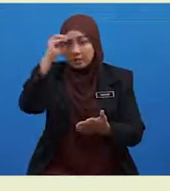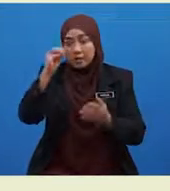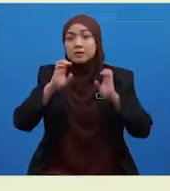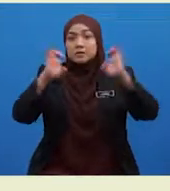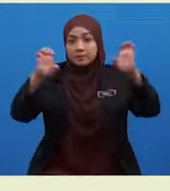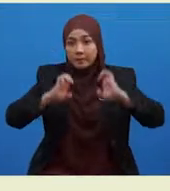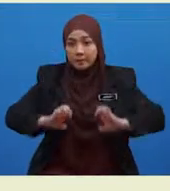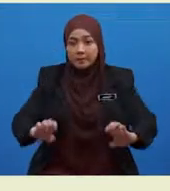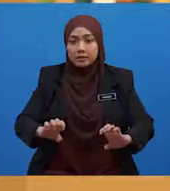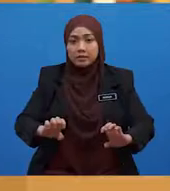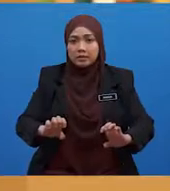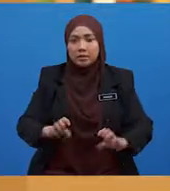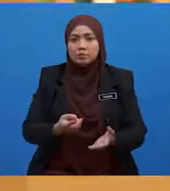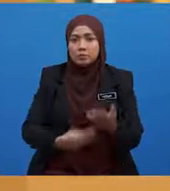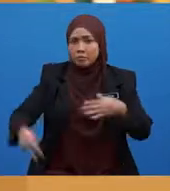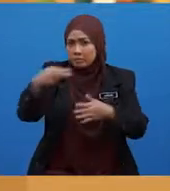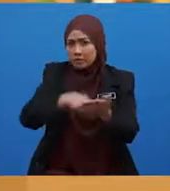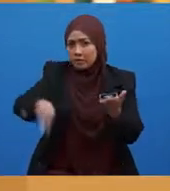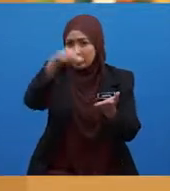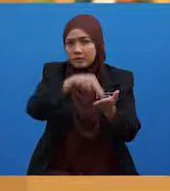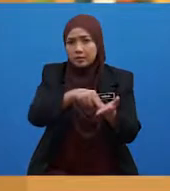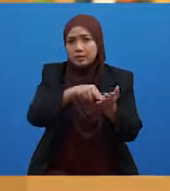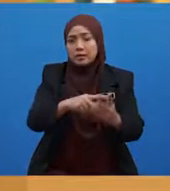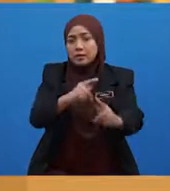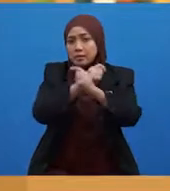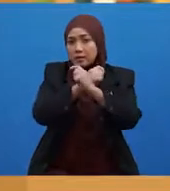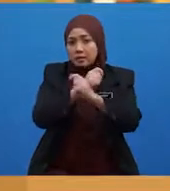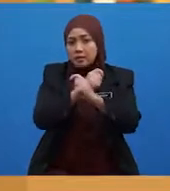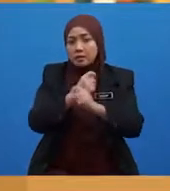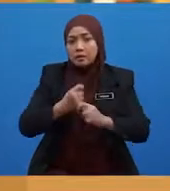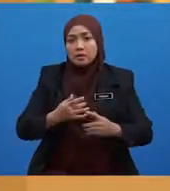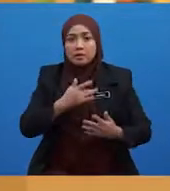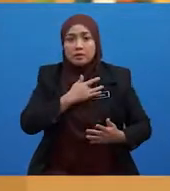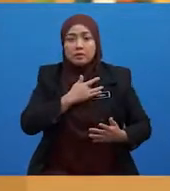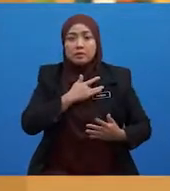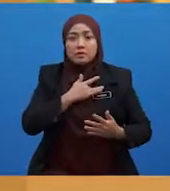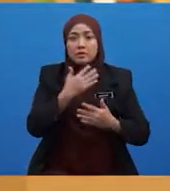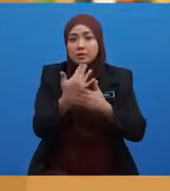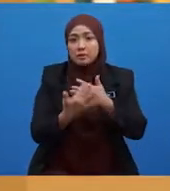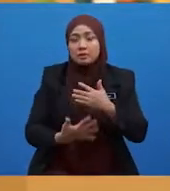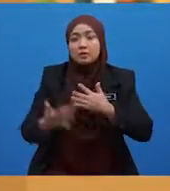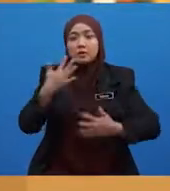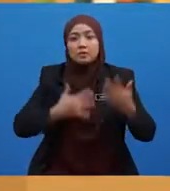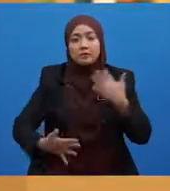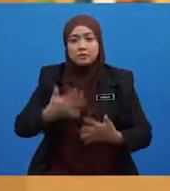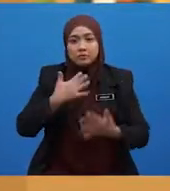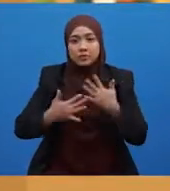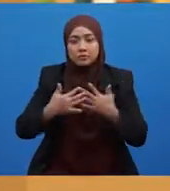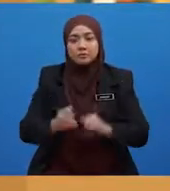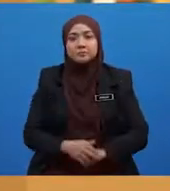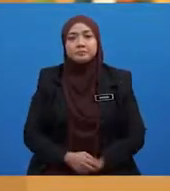kardiovaskular. Terdapat 5 bahagian yang kita akan terokai pada hari ini.